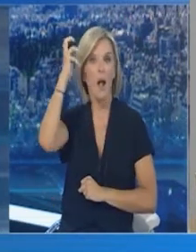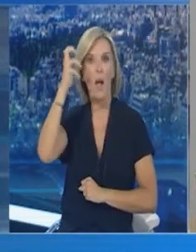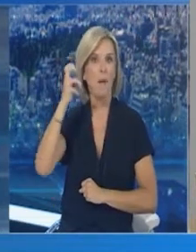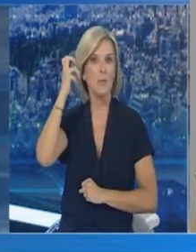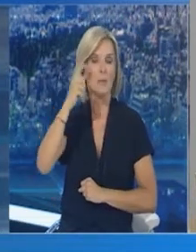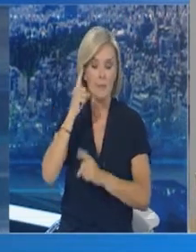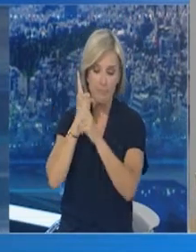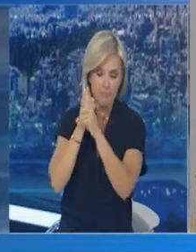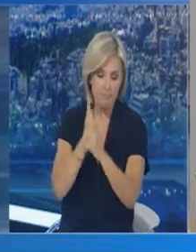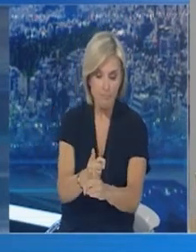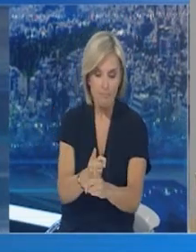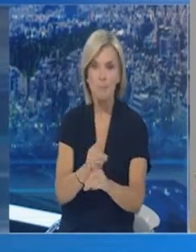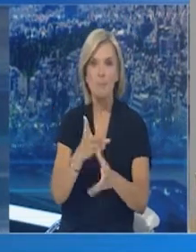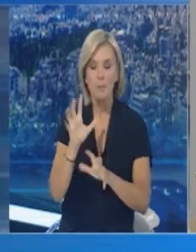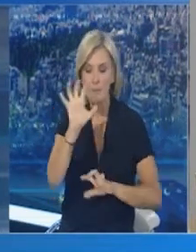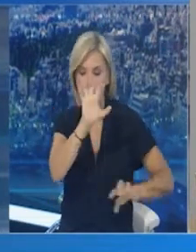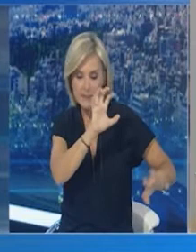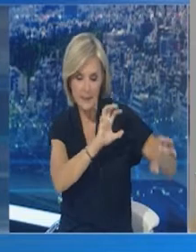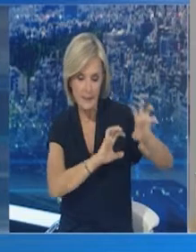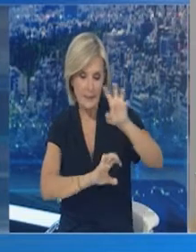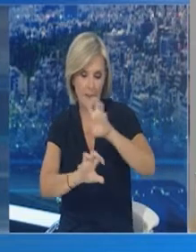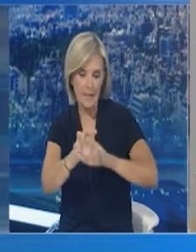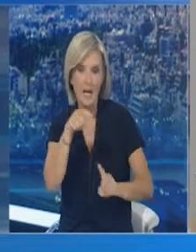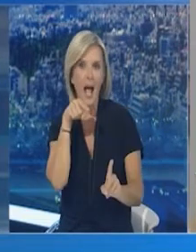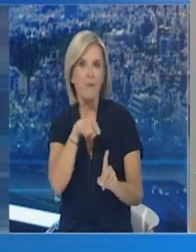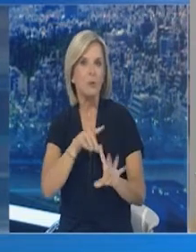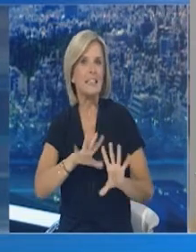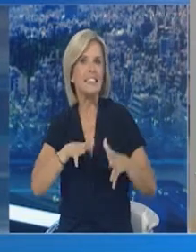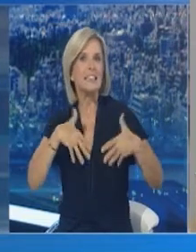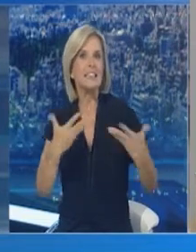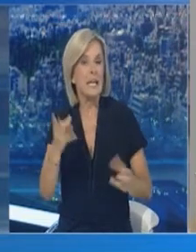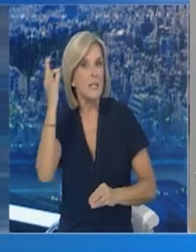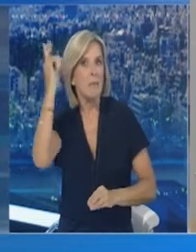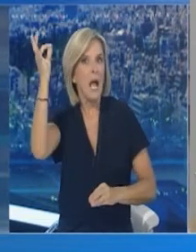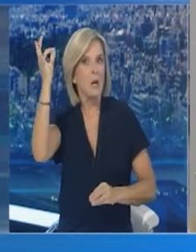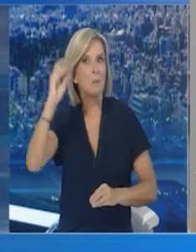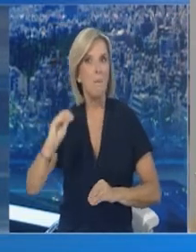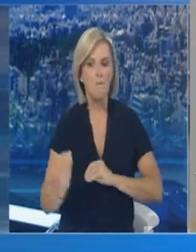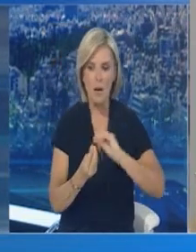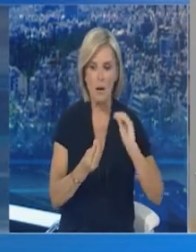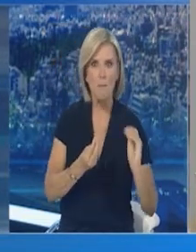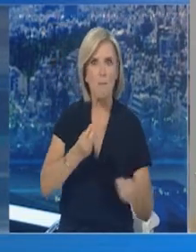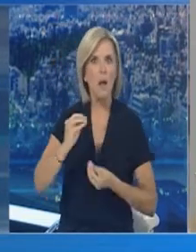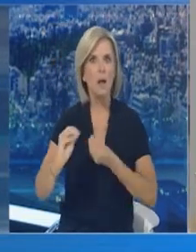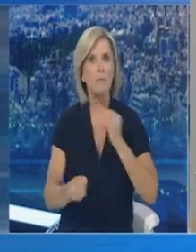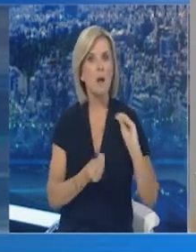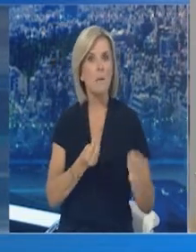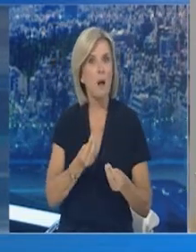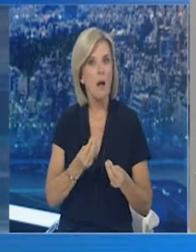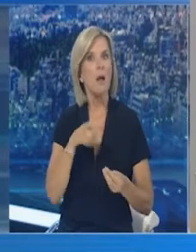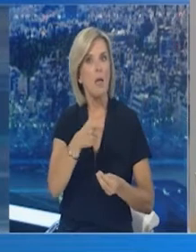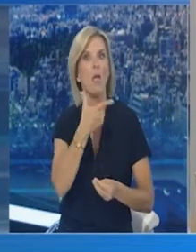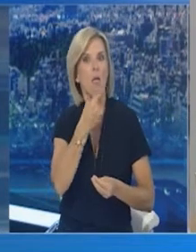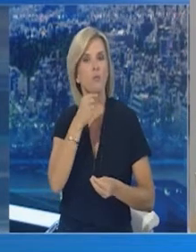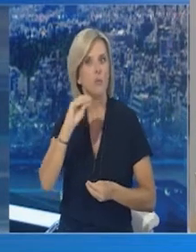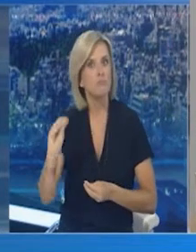στην αναζήτηση και στην διευκρίνηση της συχνότητας των συμπτωμάτων που μπορούν να